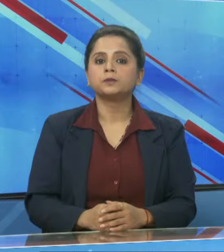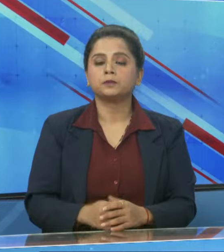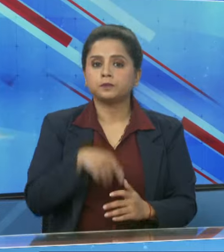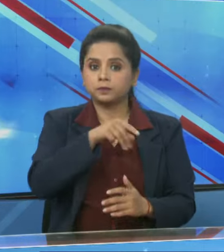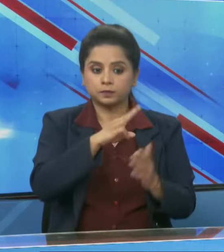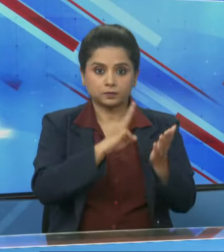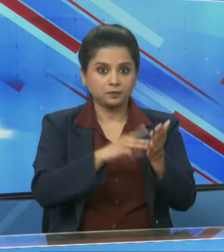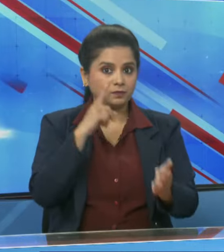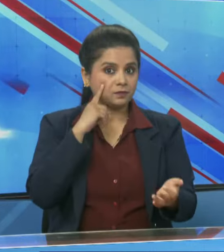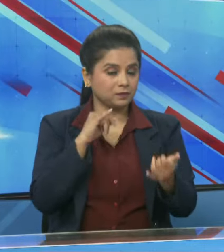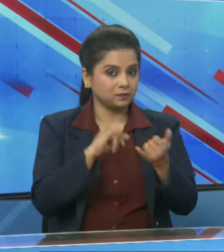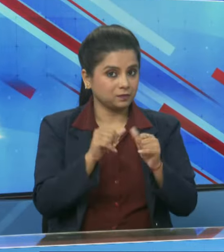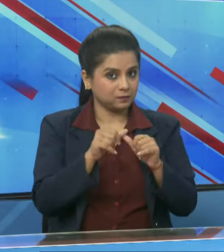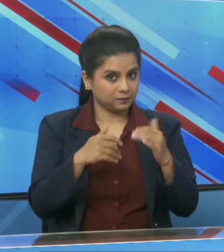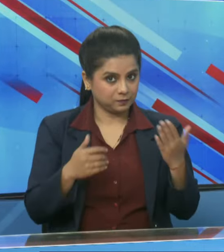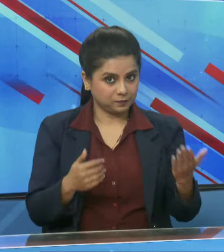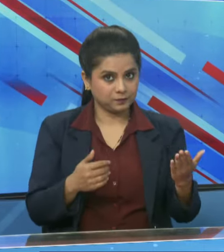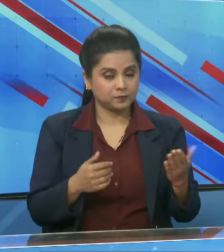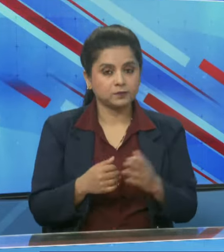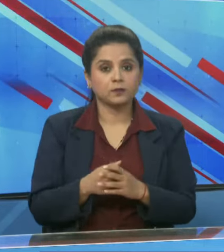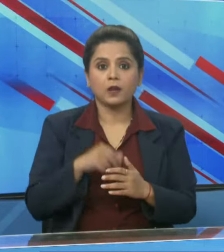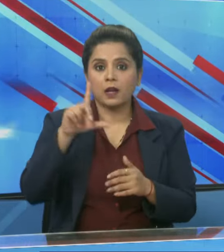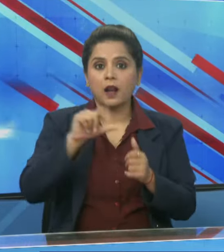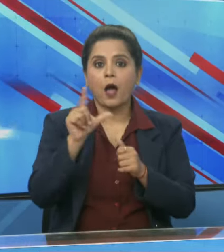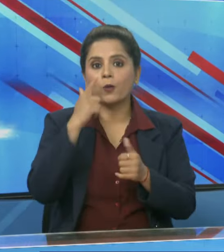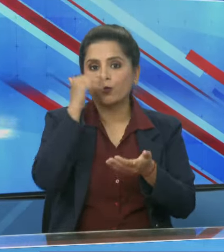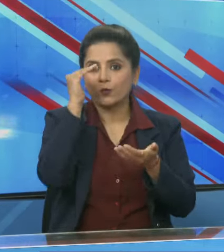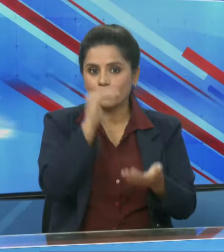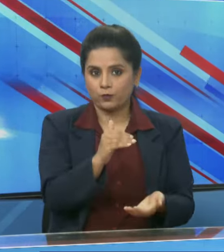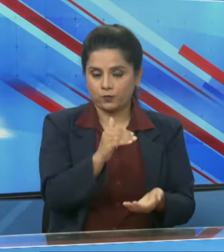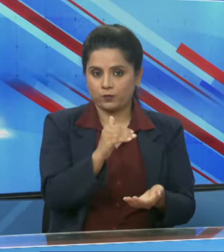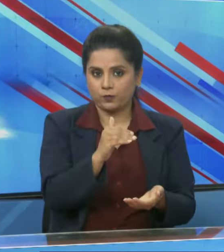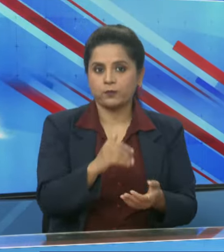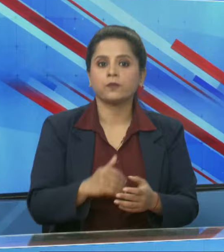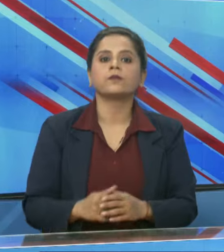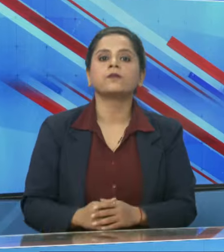मीसा जी, लालू जी की बिटिया,